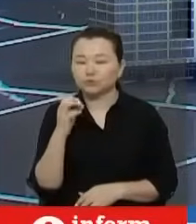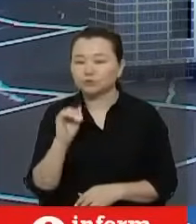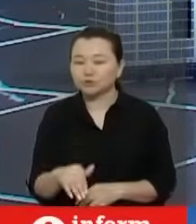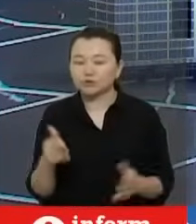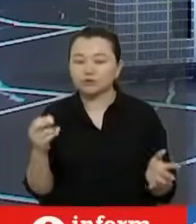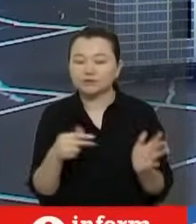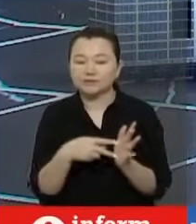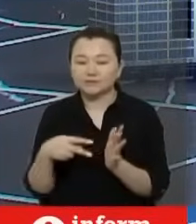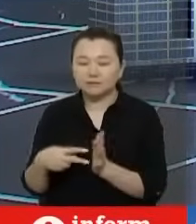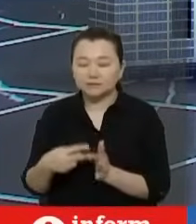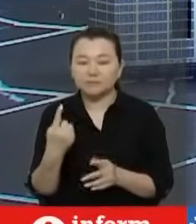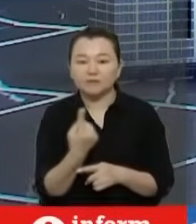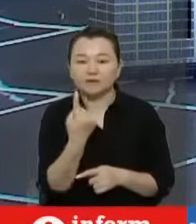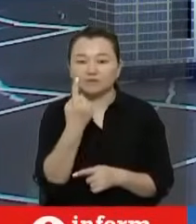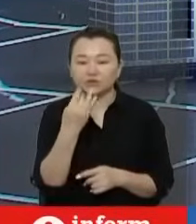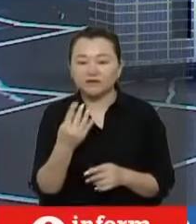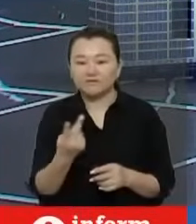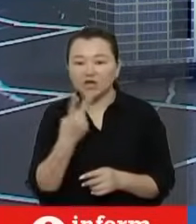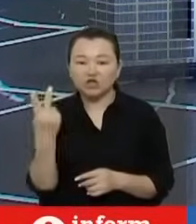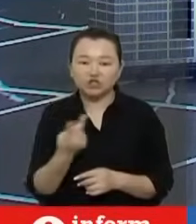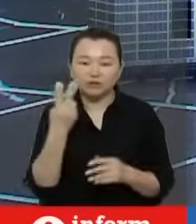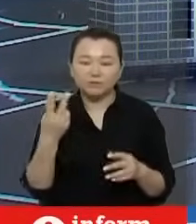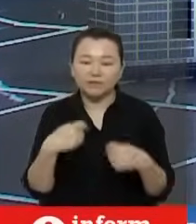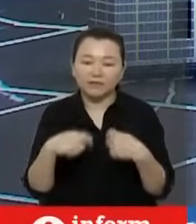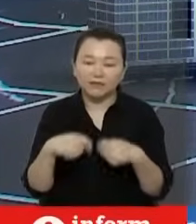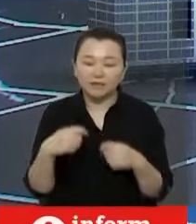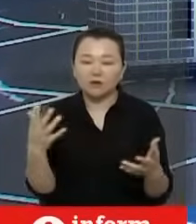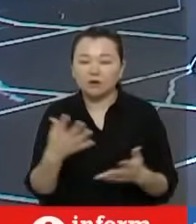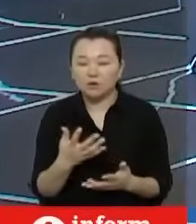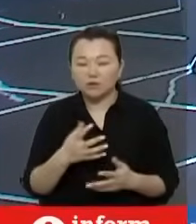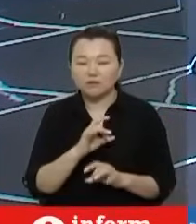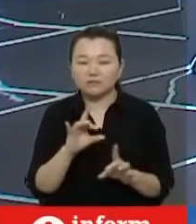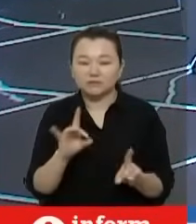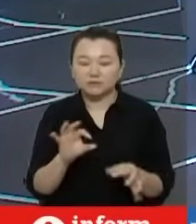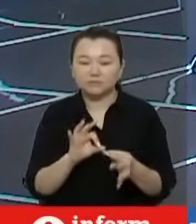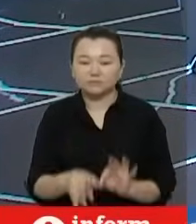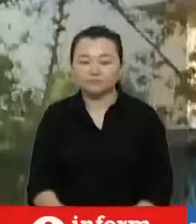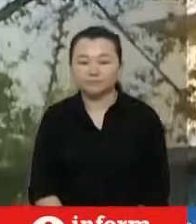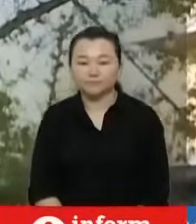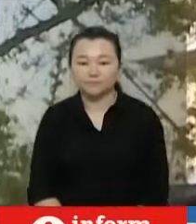цены сложились на первичном и вторичном рынках, расскажет Анастасия Новикова.